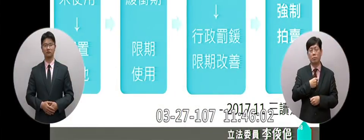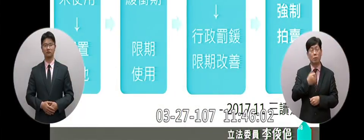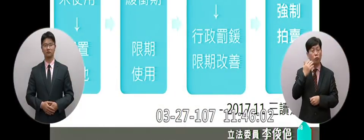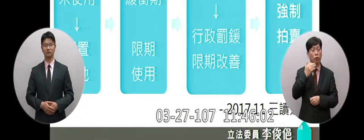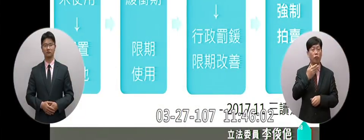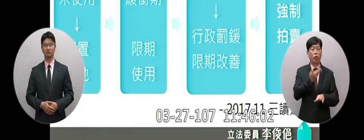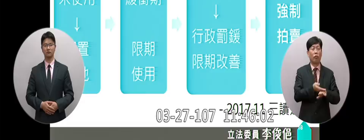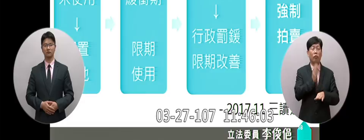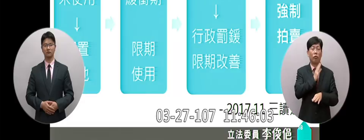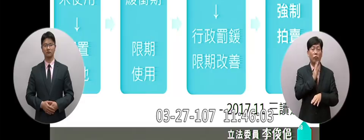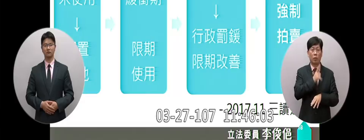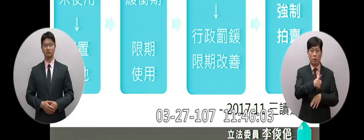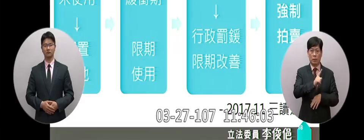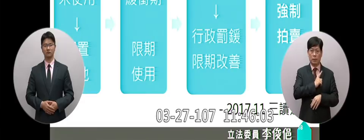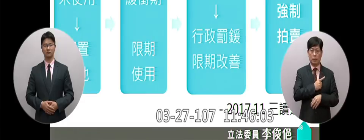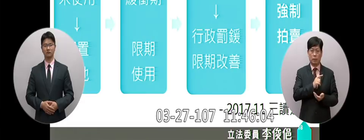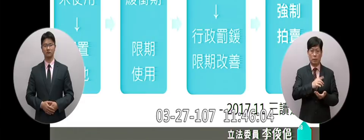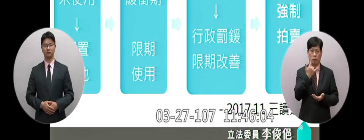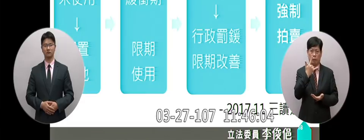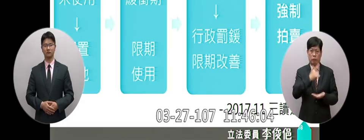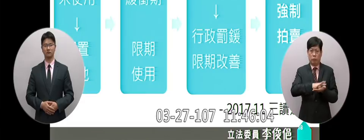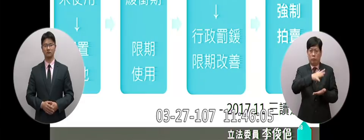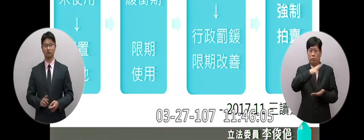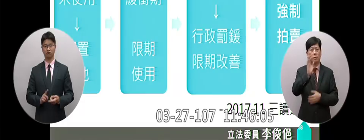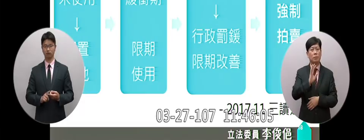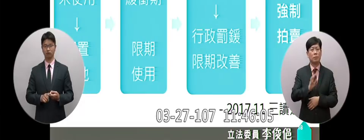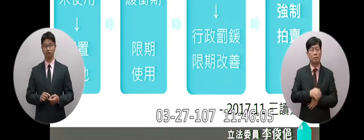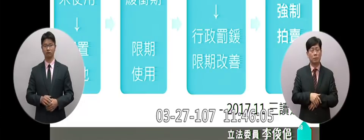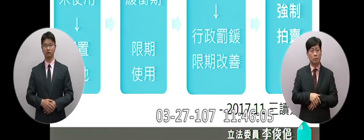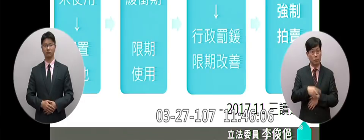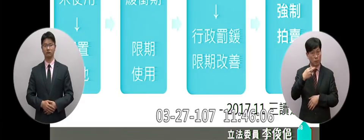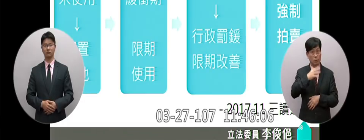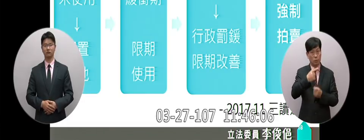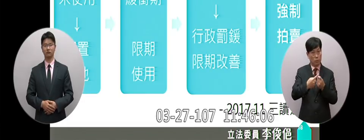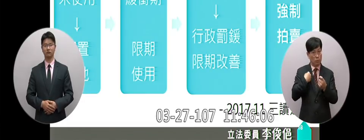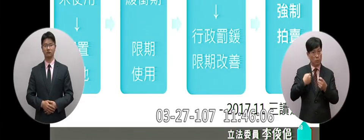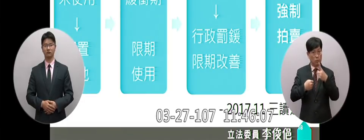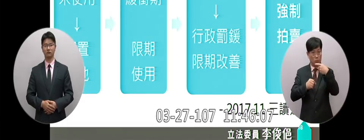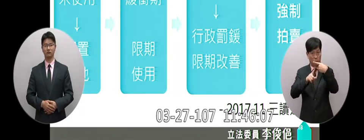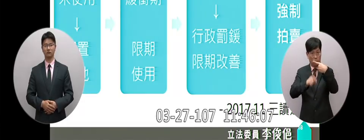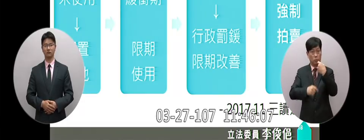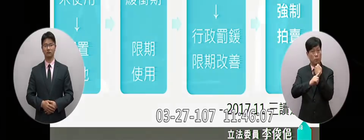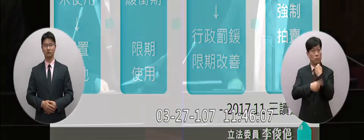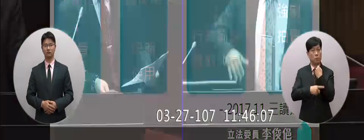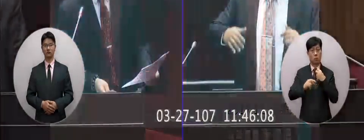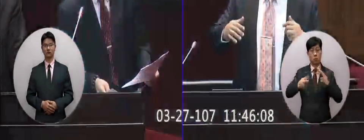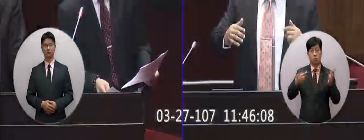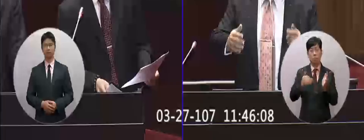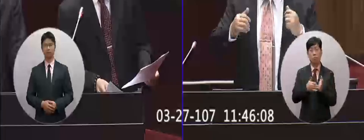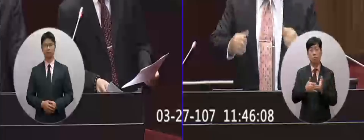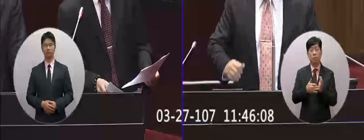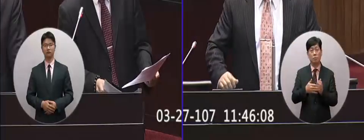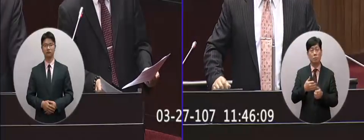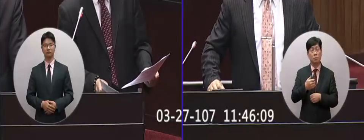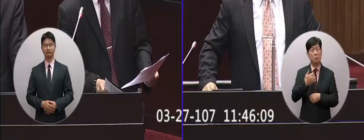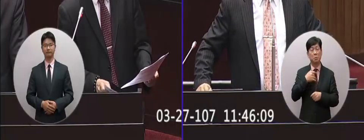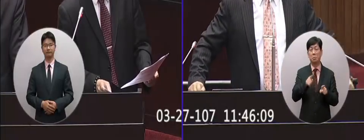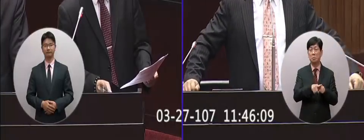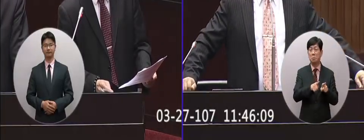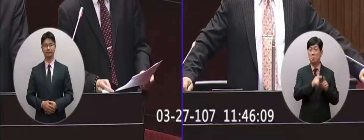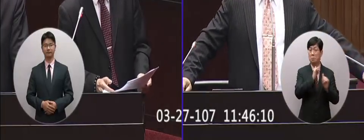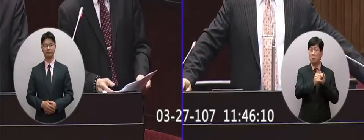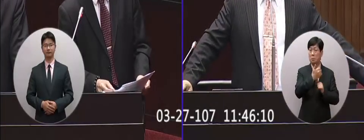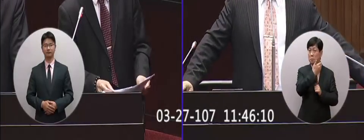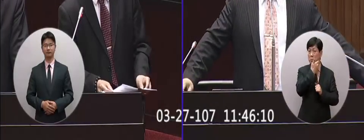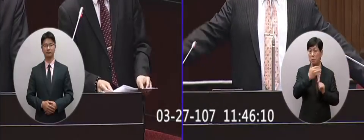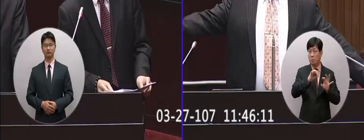就准备开始开发，不要让你囤地嘛，好，不要让你囤地。而且这个是在去年的11月才修过的。那民间土地你们准备释